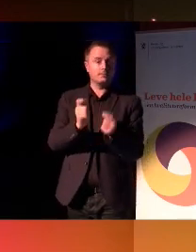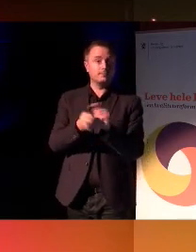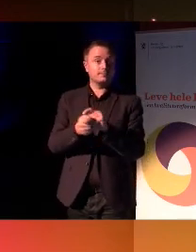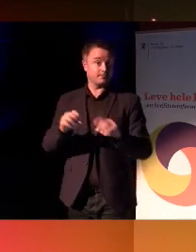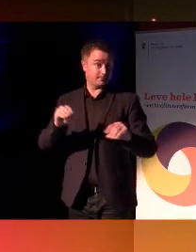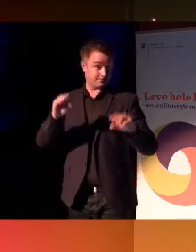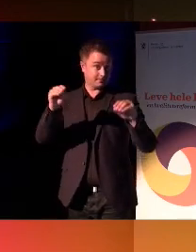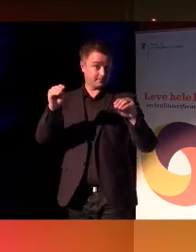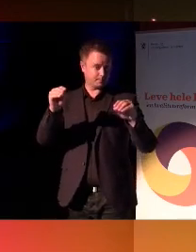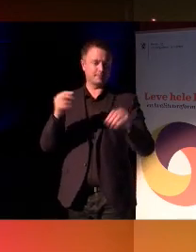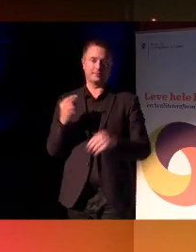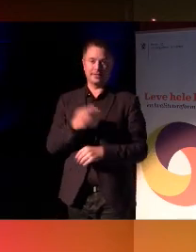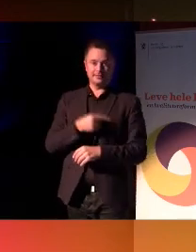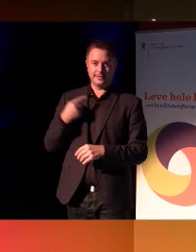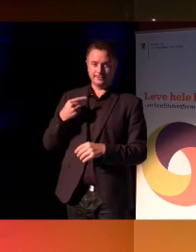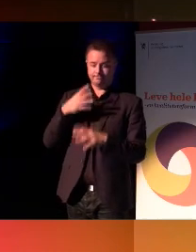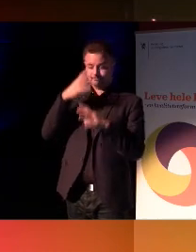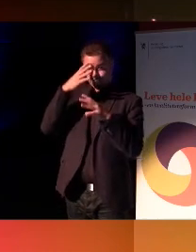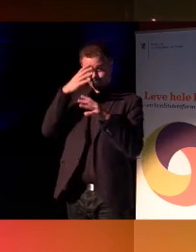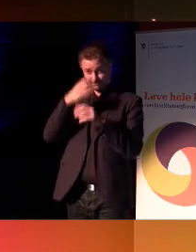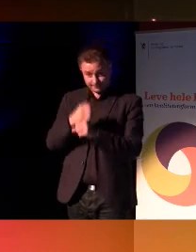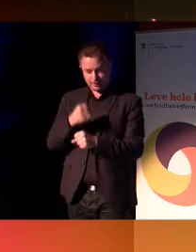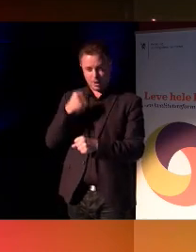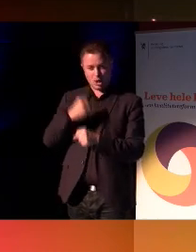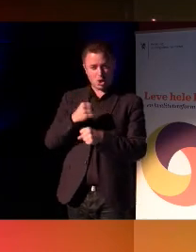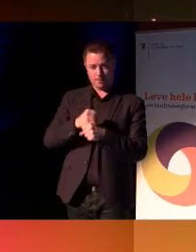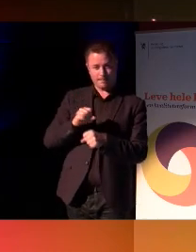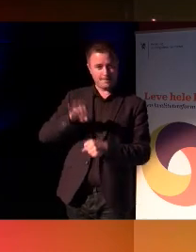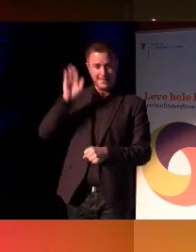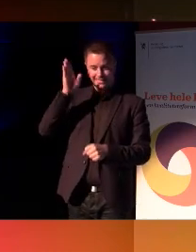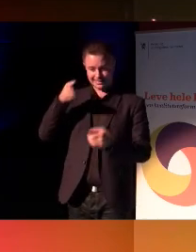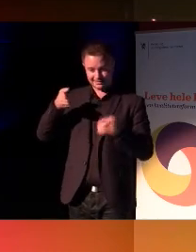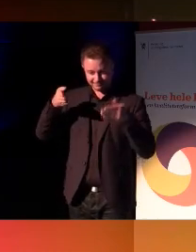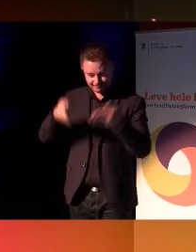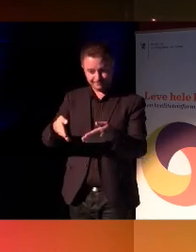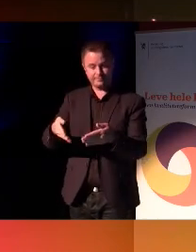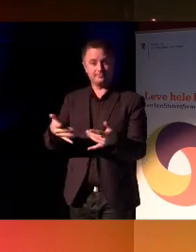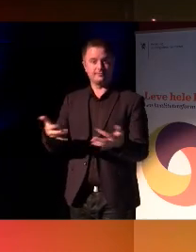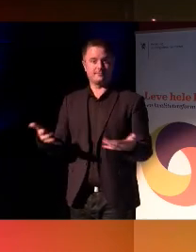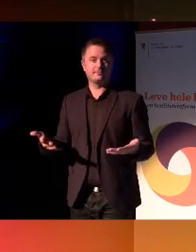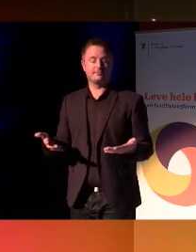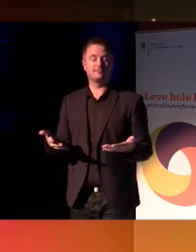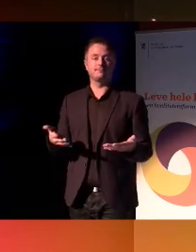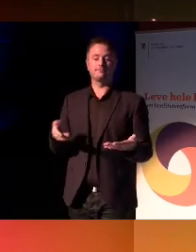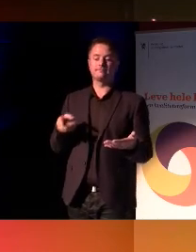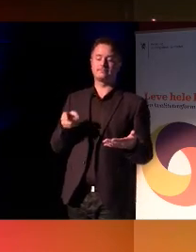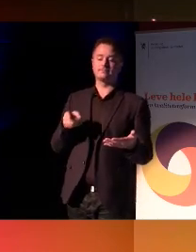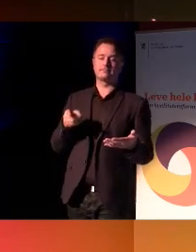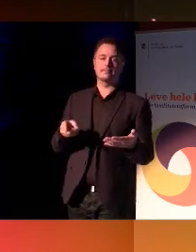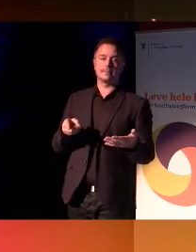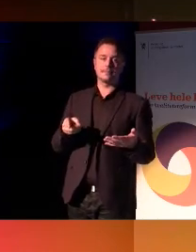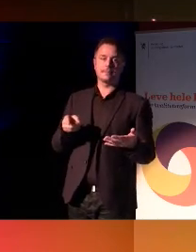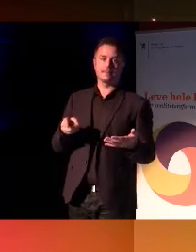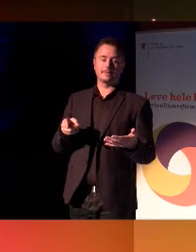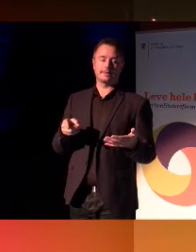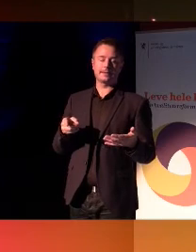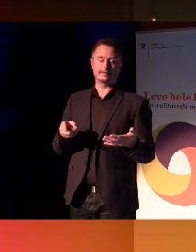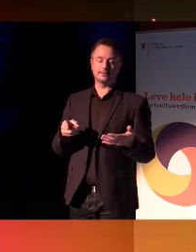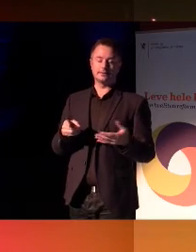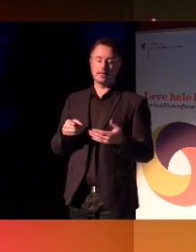Og det vi jobbet mest med, det var det som var den lavthengende frukten vår.